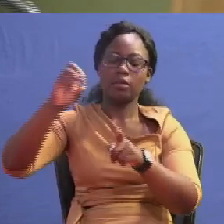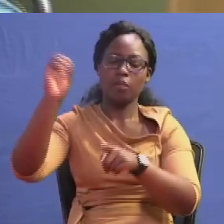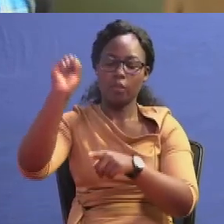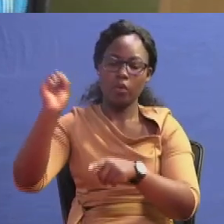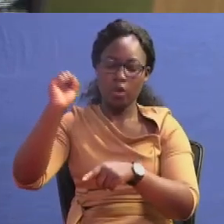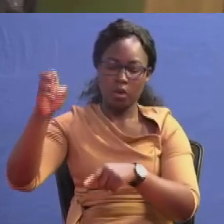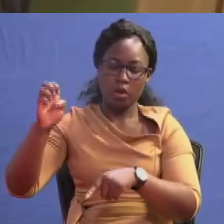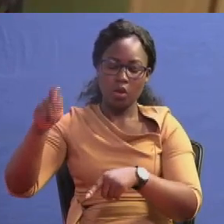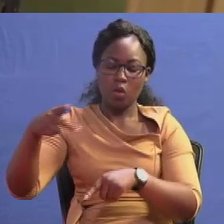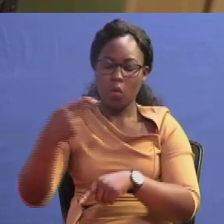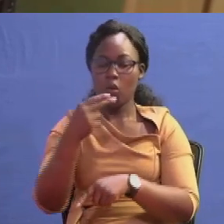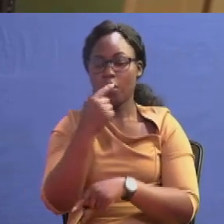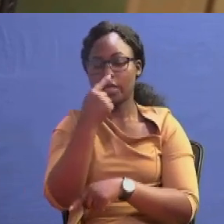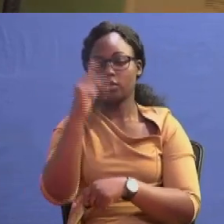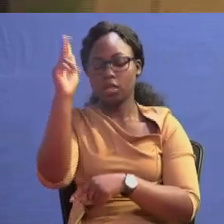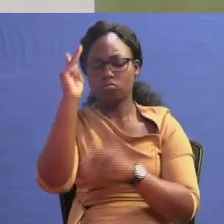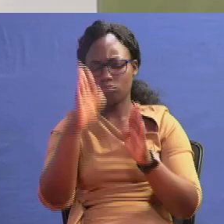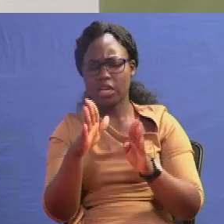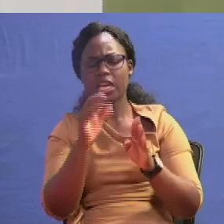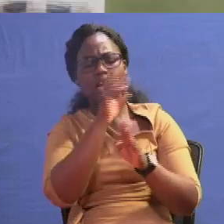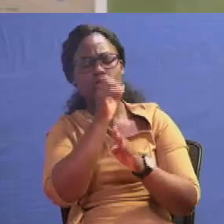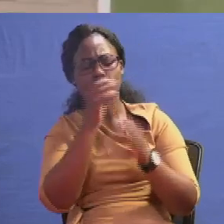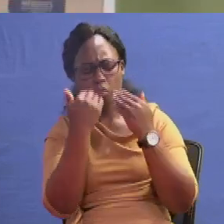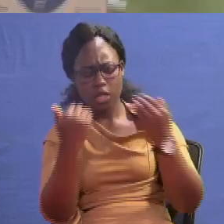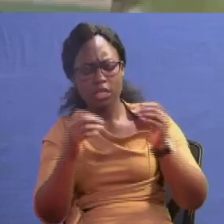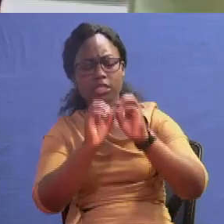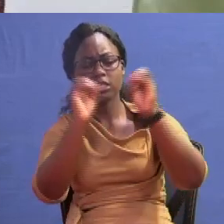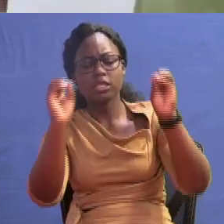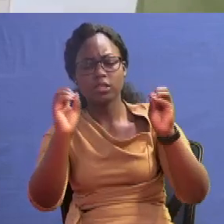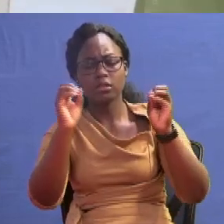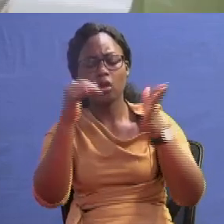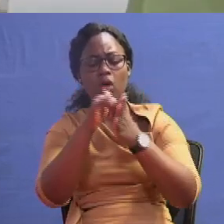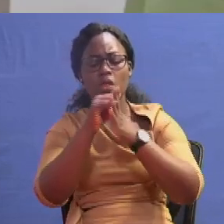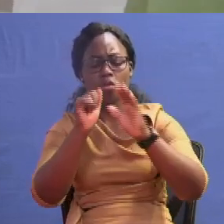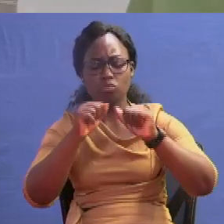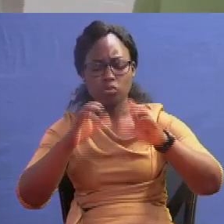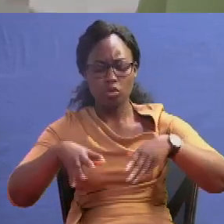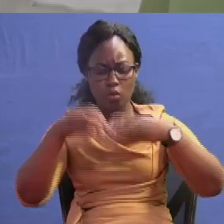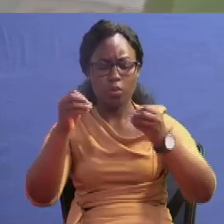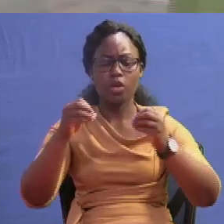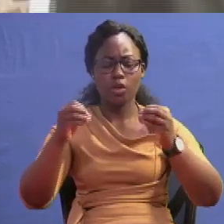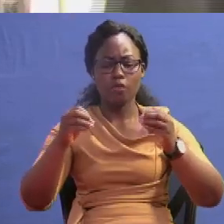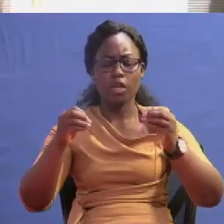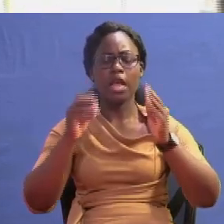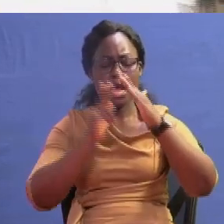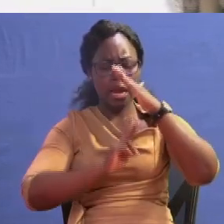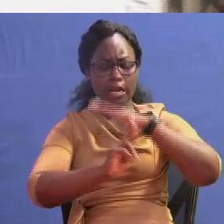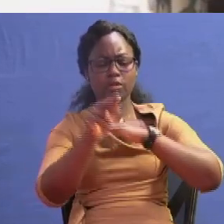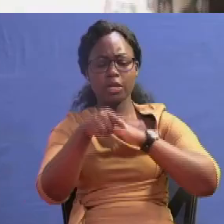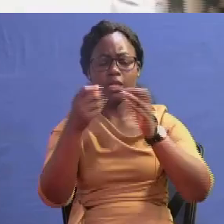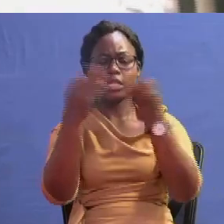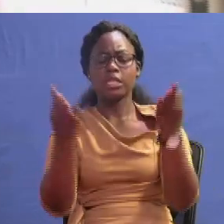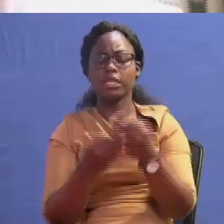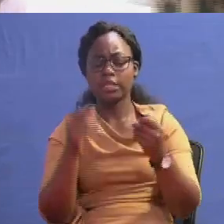Motari walisisitiza kuwa Wakenya wasidhulumu watoto kwa kuwa watoto wanafaa kupewa heshima katika jamii. Viongozi